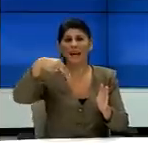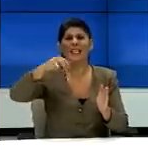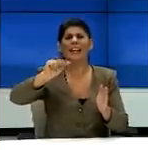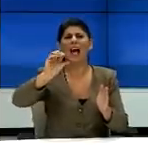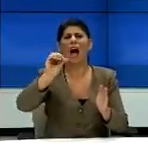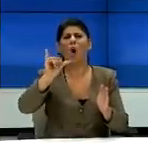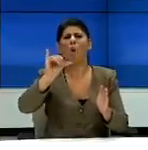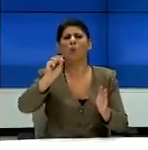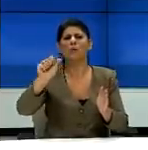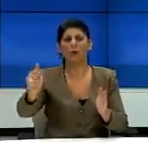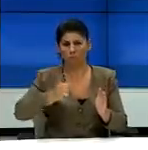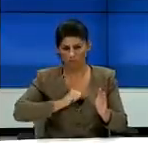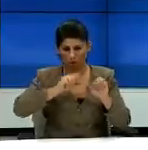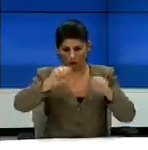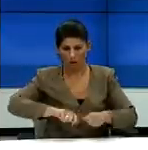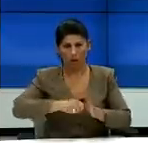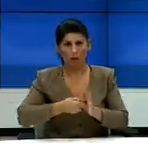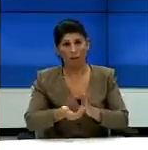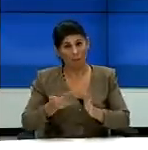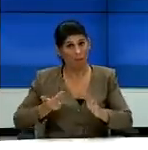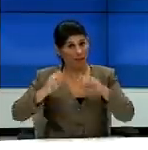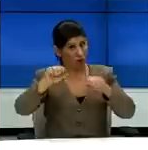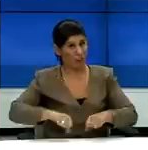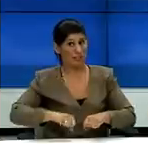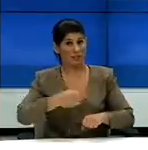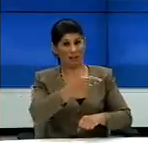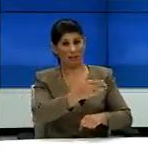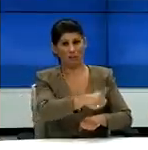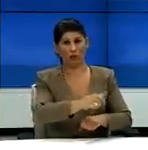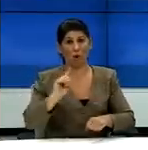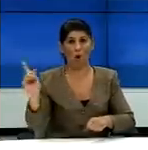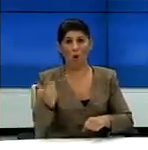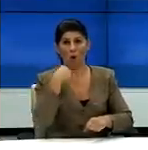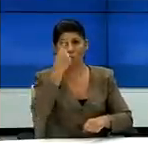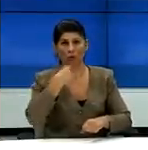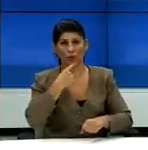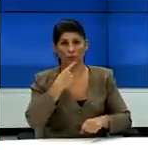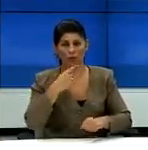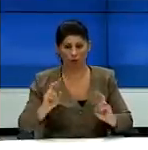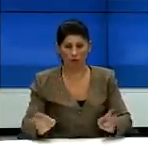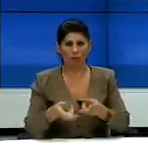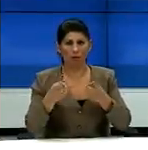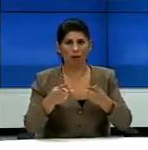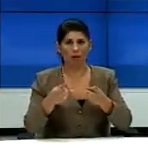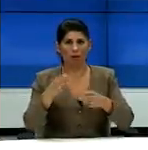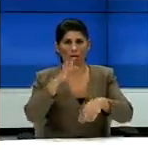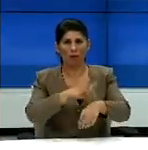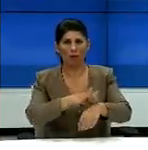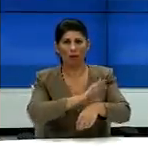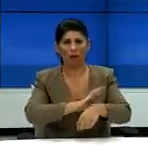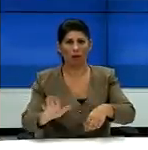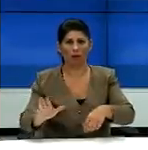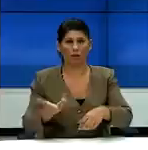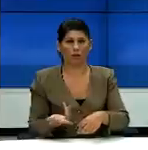που αυτοβούλως έκλεισε πριν κάνετε εσείς lockdown, όλο το προσωπικό είχε βρεθεί με κρούσμα κορονοϊού, με